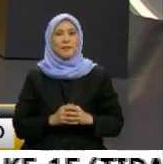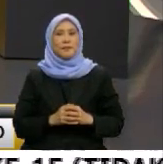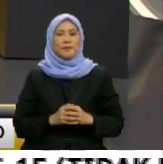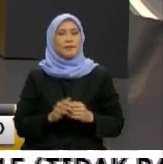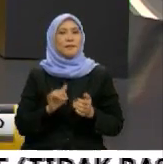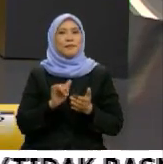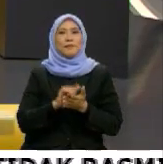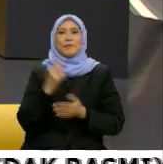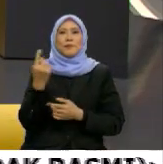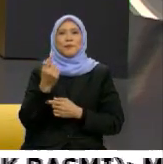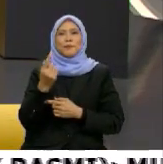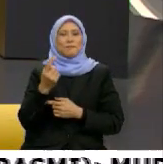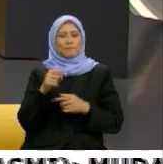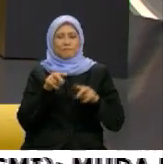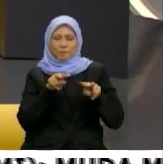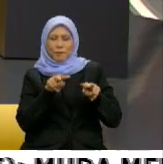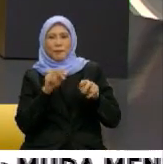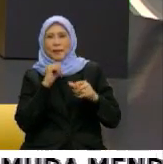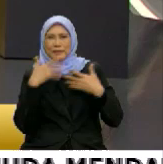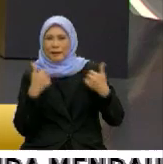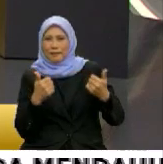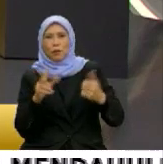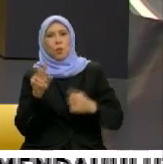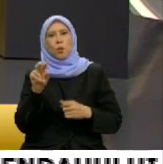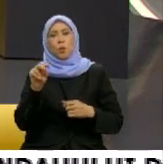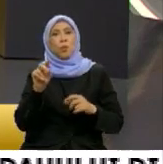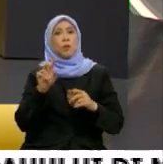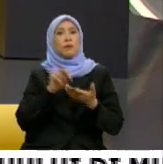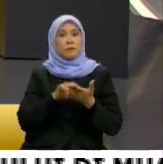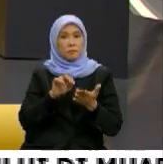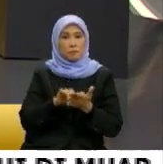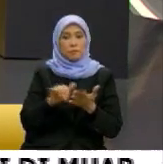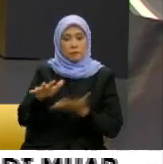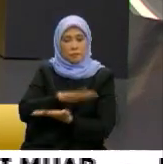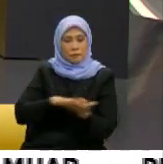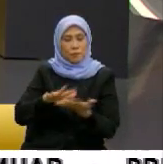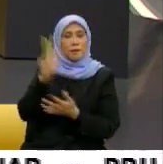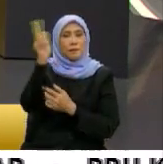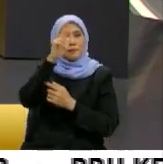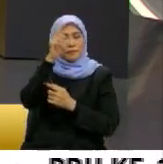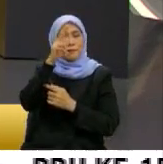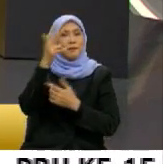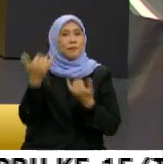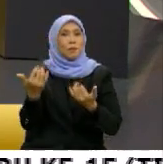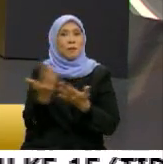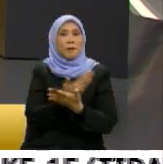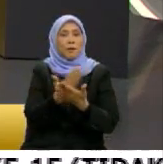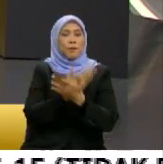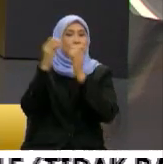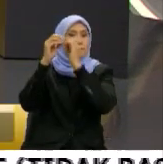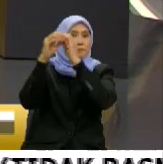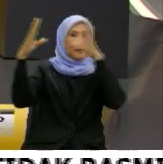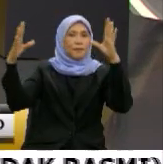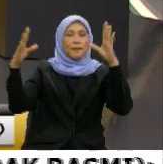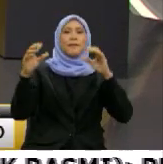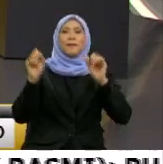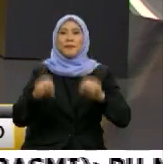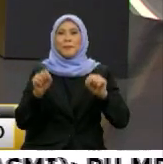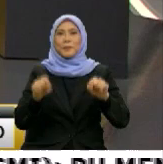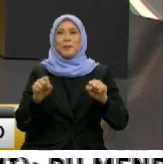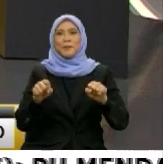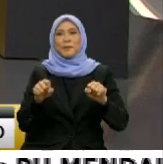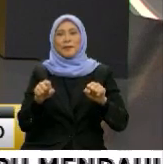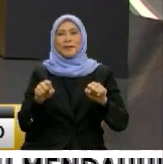melihat ianya sesuatu yang tidak sihat. Kerajaan campuran itu, kalau itulah yang kini trend dan gambaran dia, masih